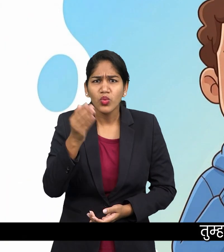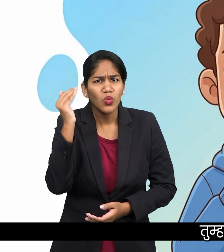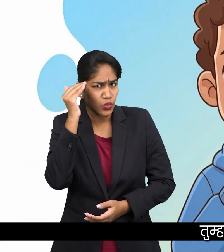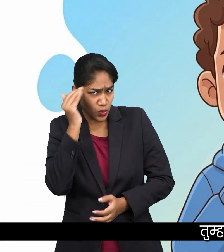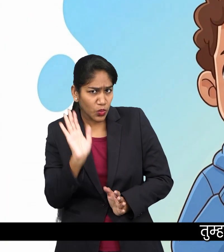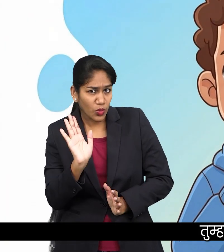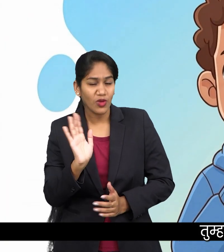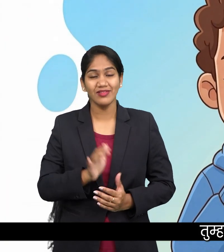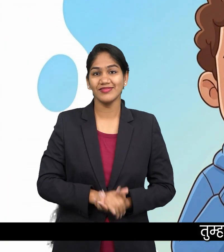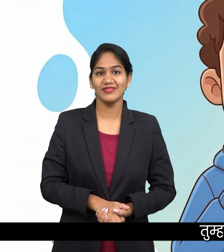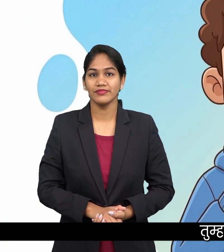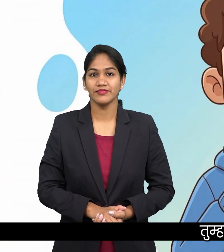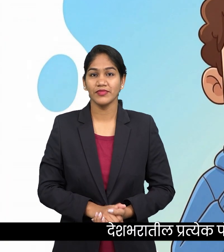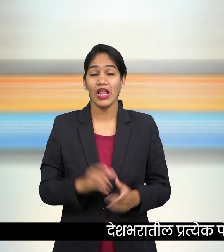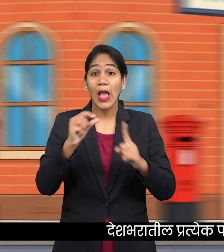तुम्हाला माहिती आहे का,